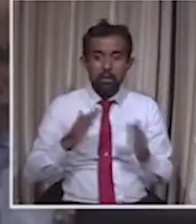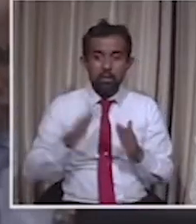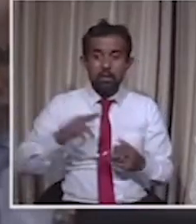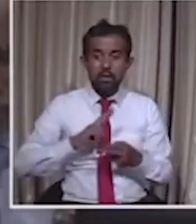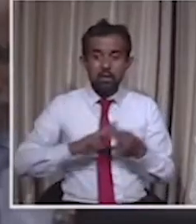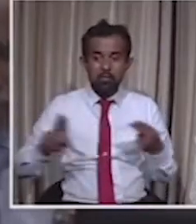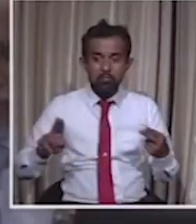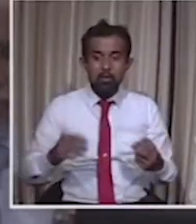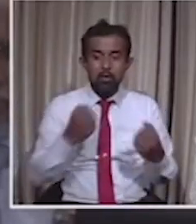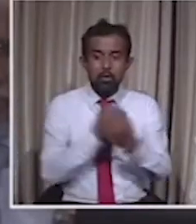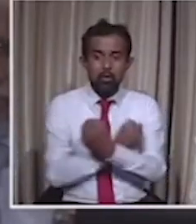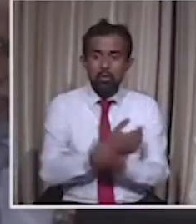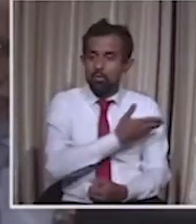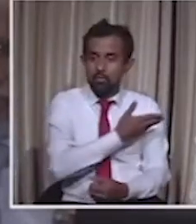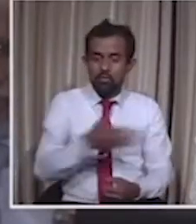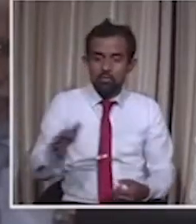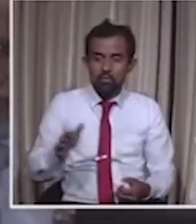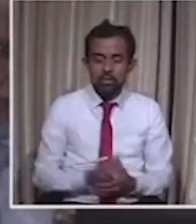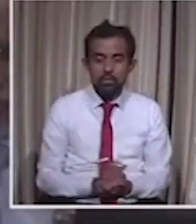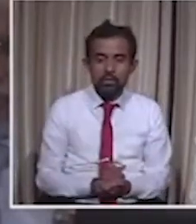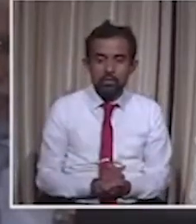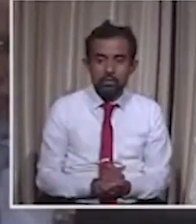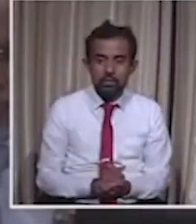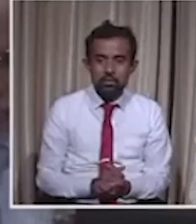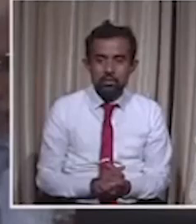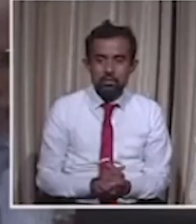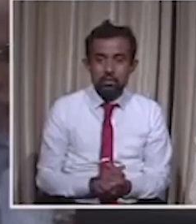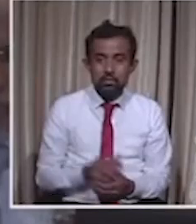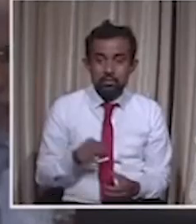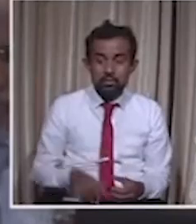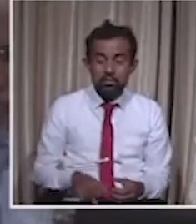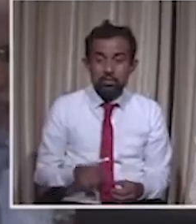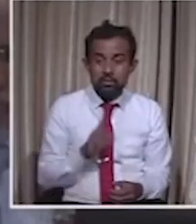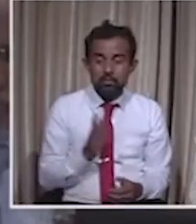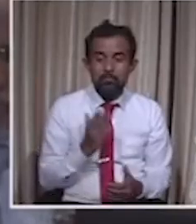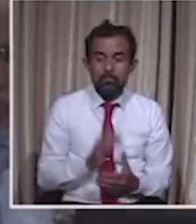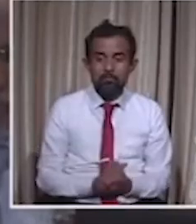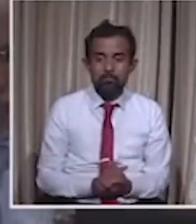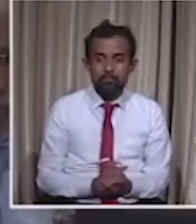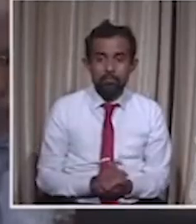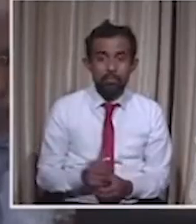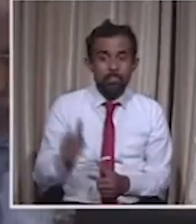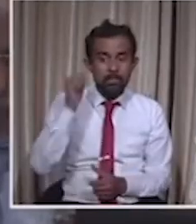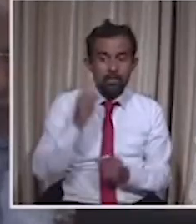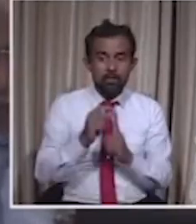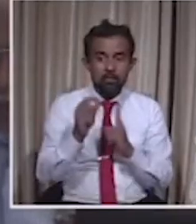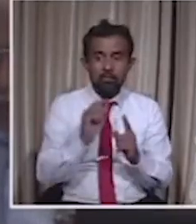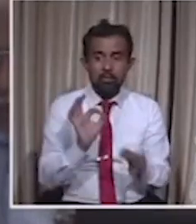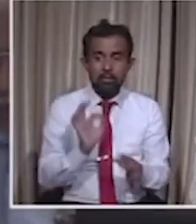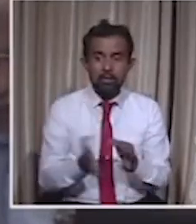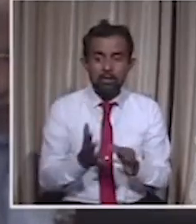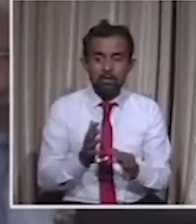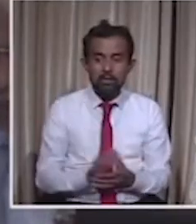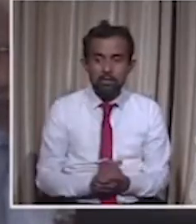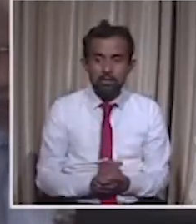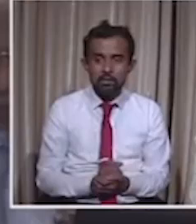කියලා පොලිසිය එලවලා දැම්මේ අධිකරණයටවත් සලකන්නේ නැහැ කියන නිසා. එදා පාර්ලිමේන්තුවට ගිනි තියුවනම්